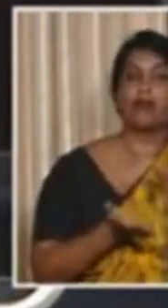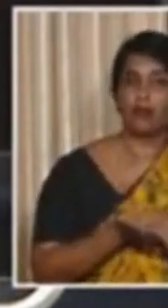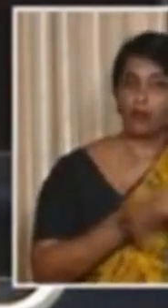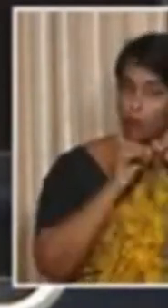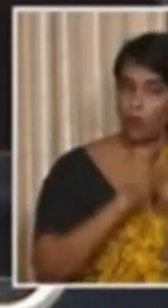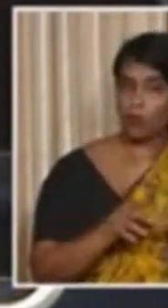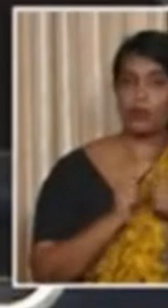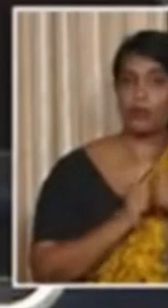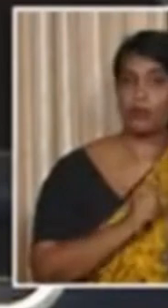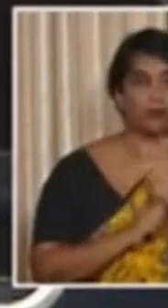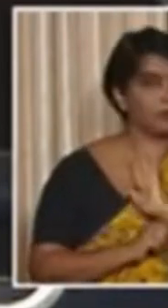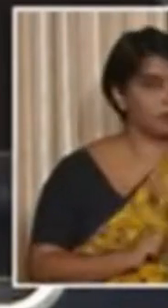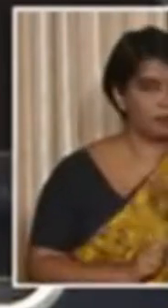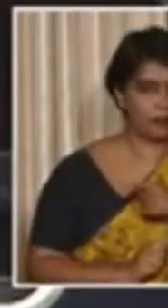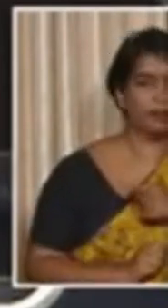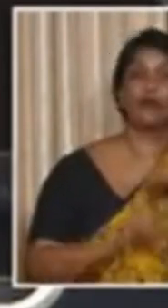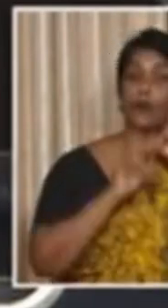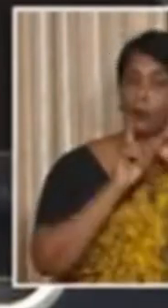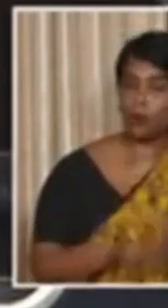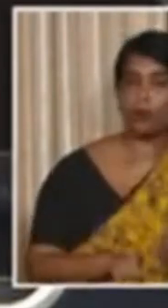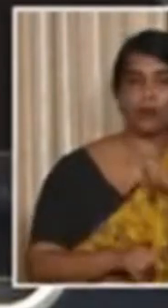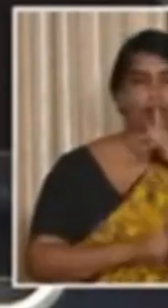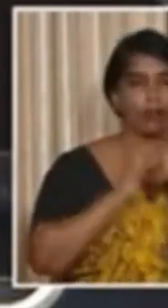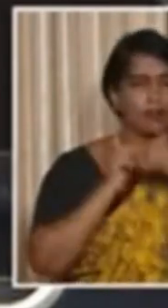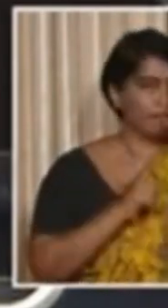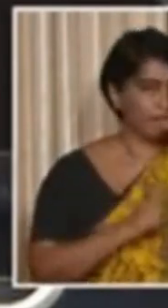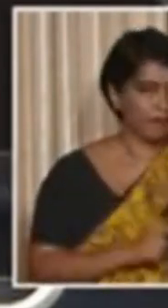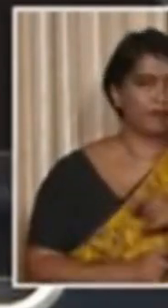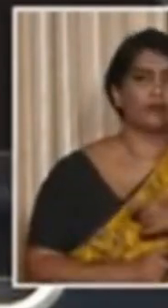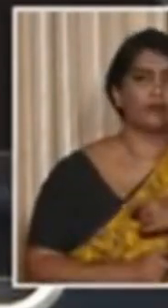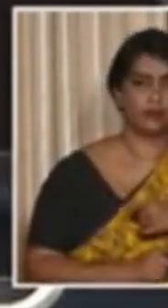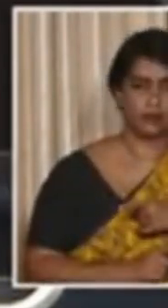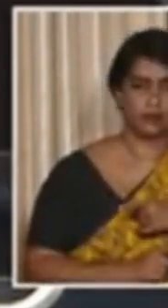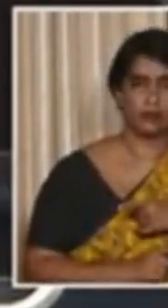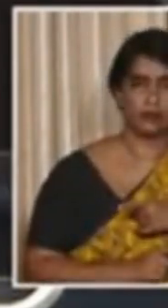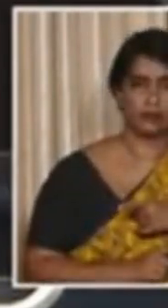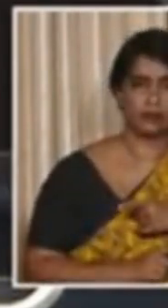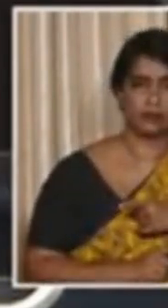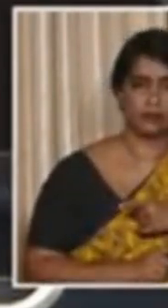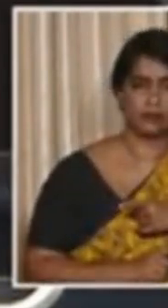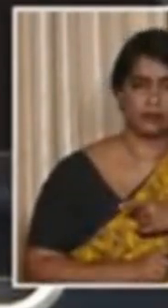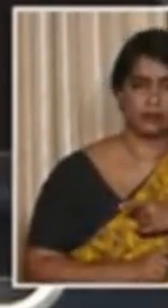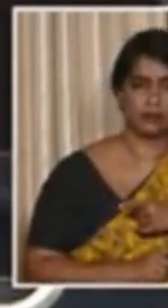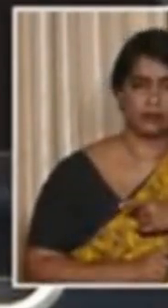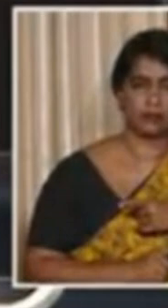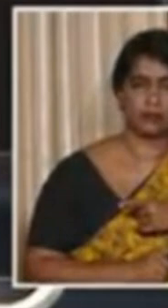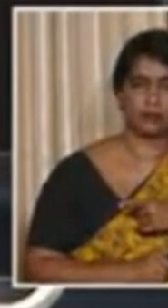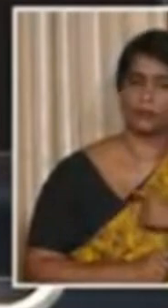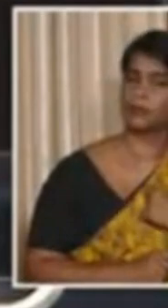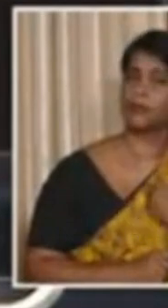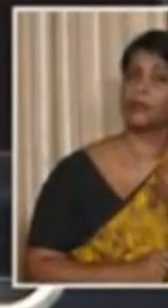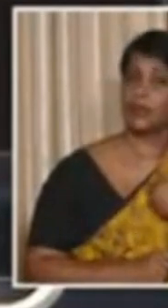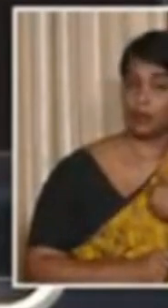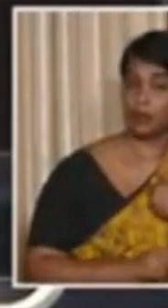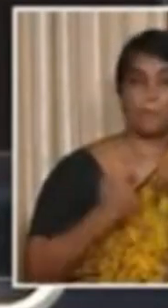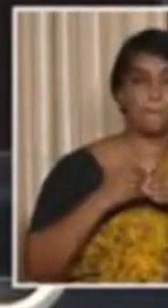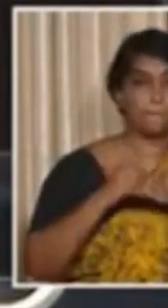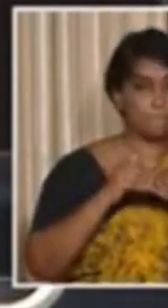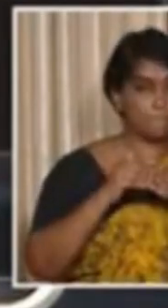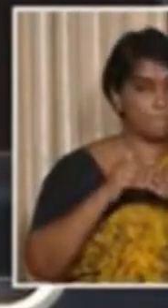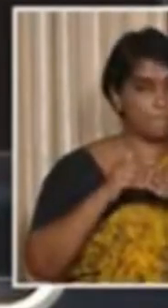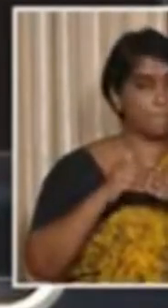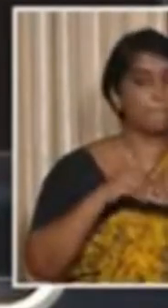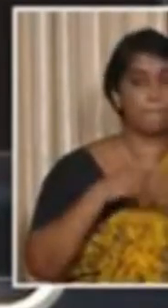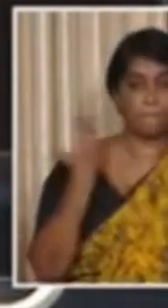இந்த தடிப்பு கதைகளை நீங்கள் உங்களோடு வைத்திருங்கள். தயவு செய்து நான் பத்திரிகைகளுக்கு சொல்கிறேன், இவருக்கு